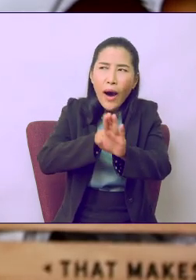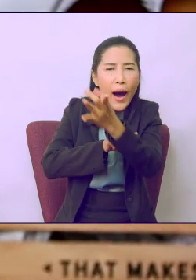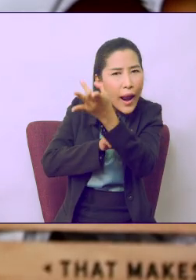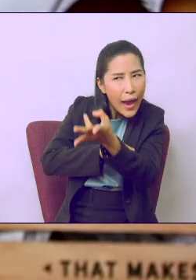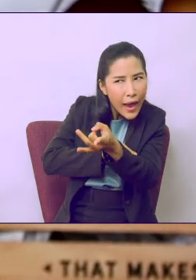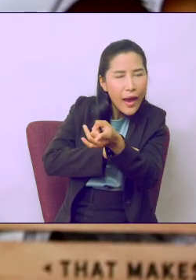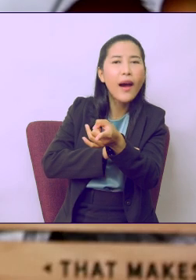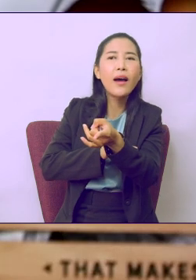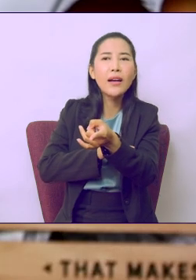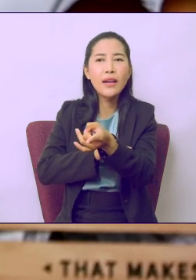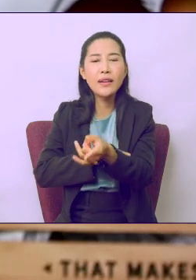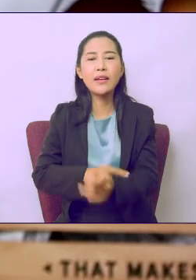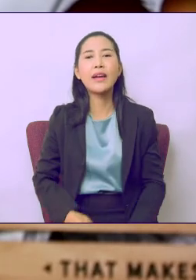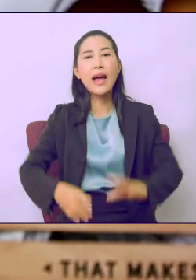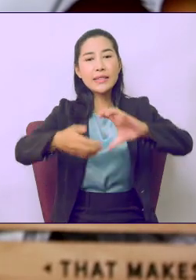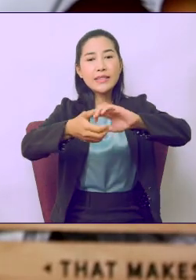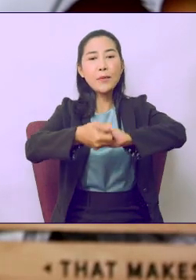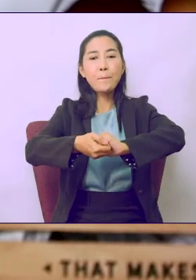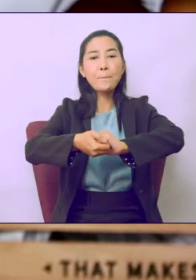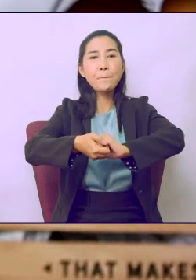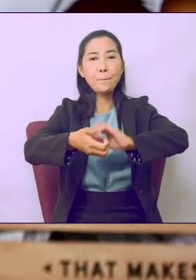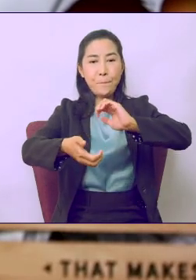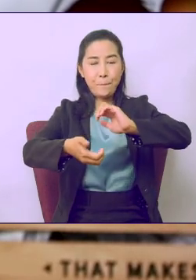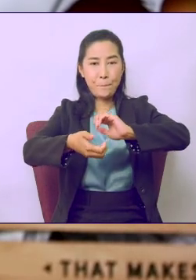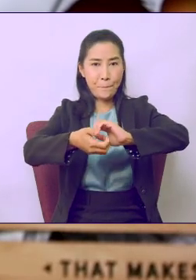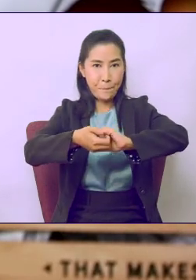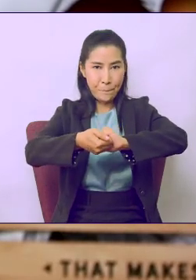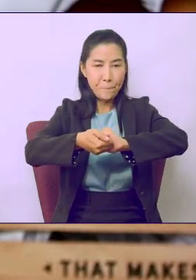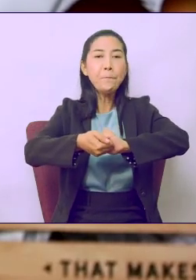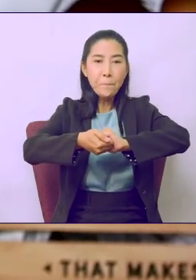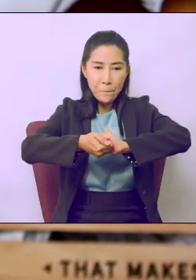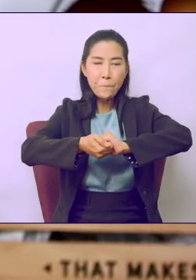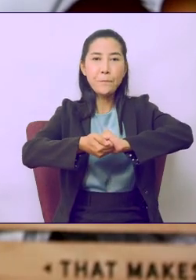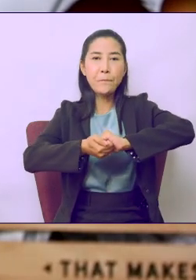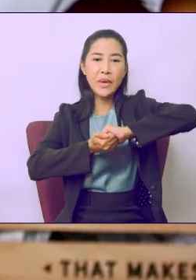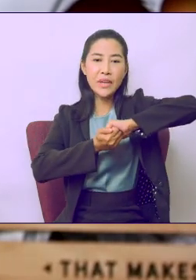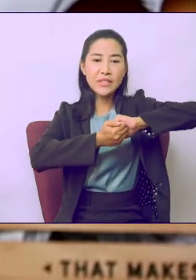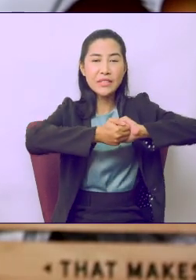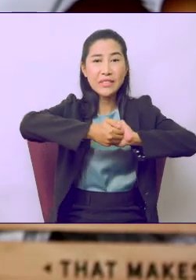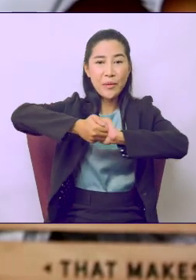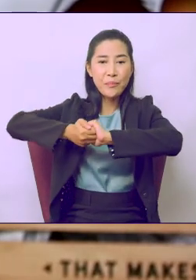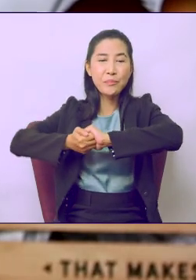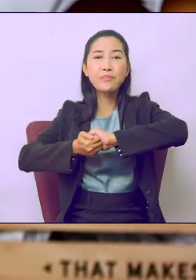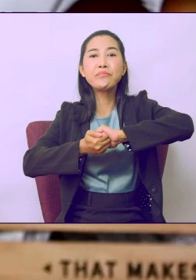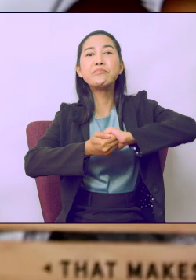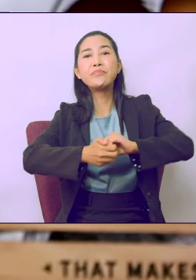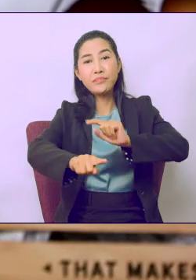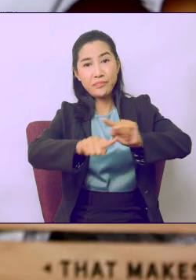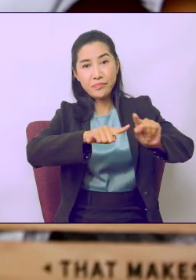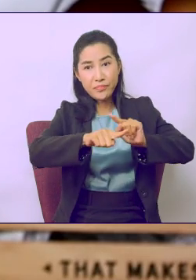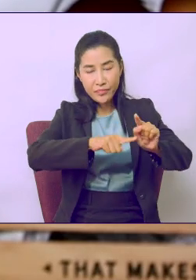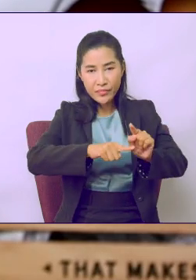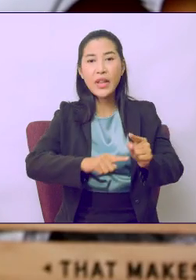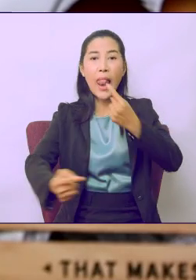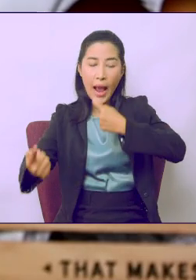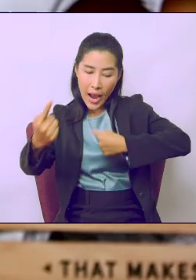มือกันแล้วก็ทำพวกท่าโยคะอย่างเงี้ยสำหรับเด็กกลุ่มออทิสติกอาจจะทำได้นะครับก็เน้นเรื่องของการอ่าการ